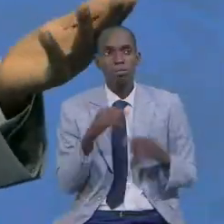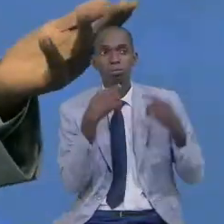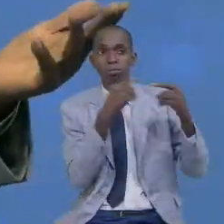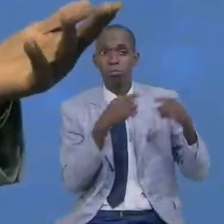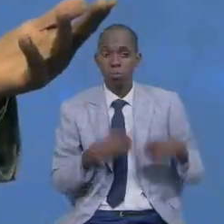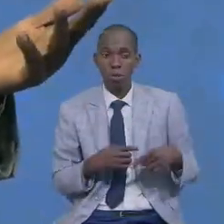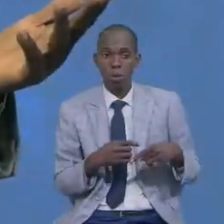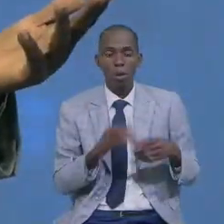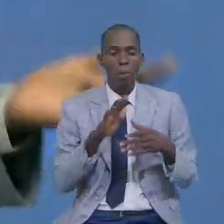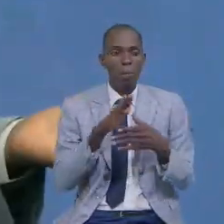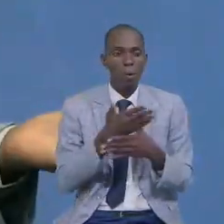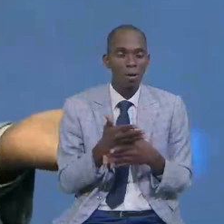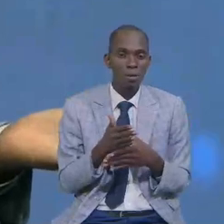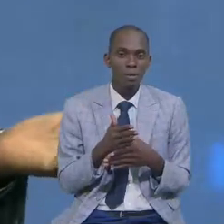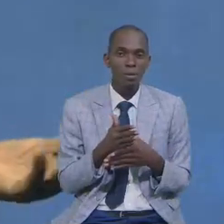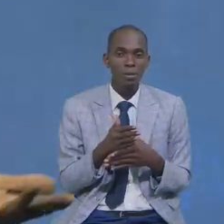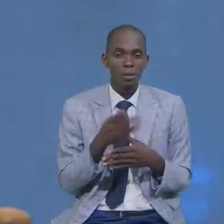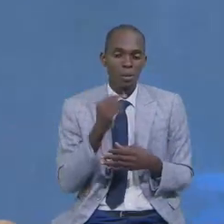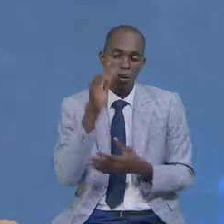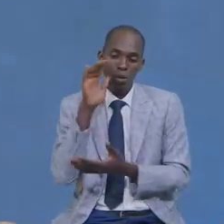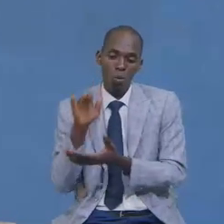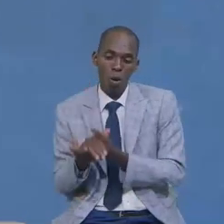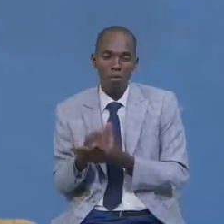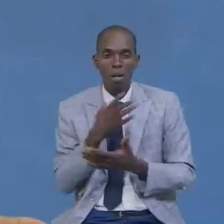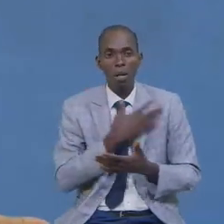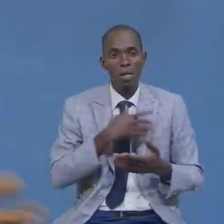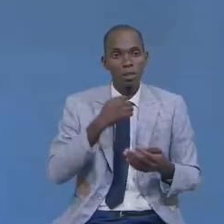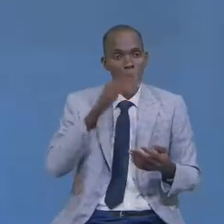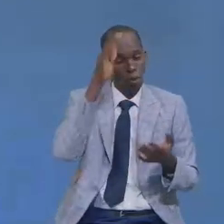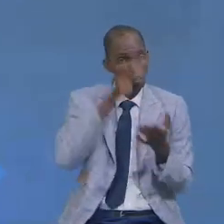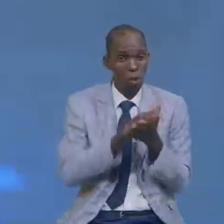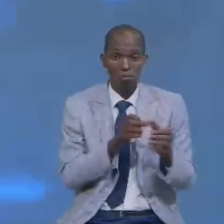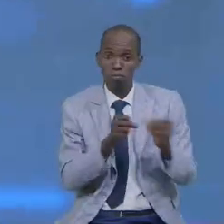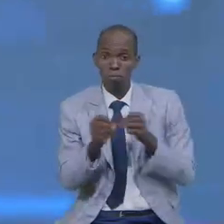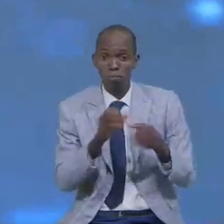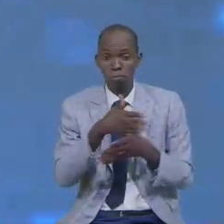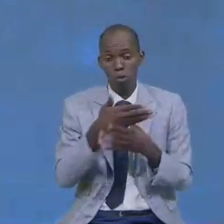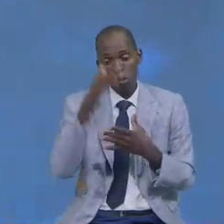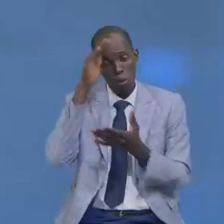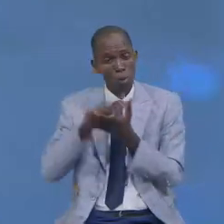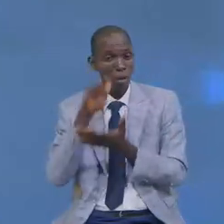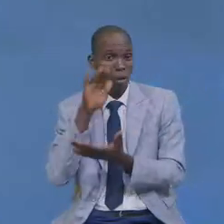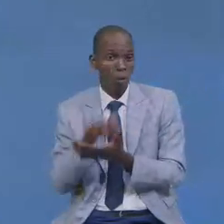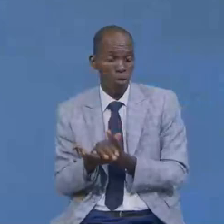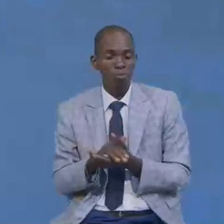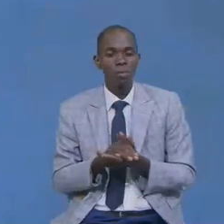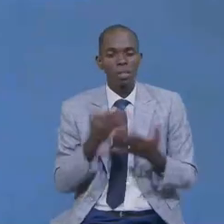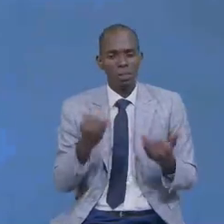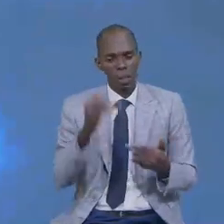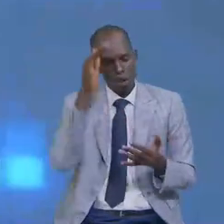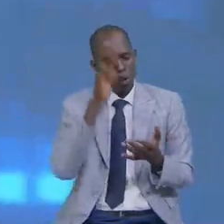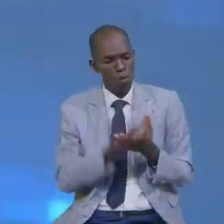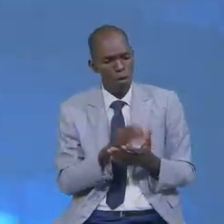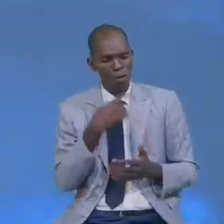entre la femme et le mari. Et le mari dit, je ne